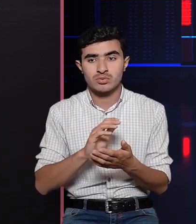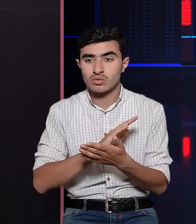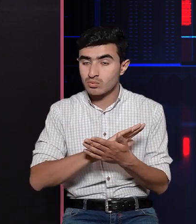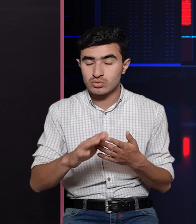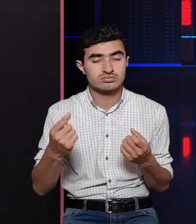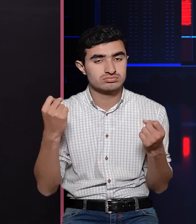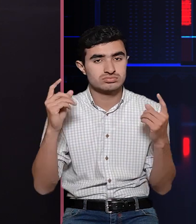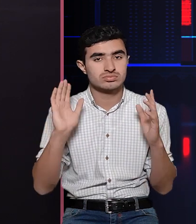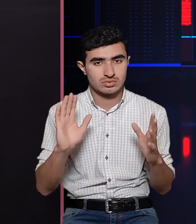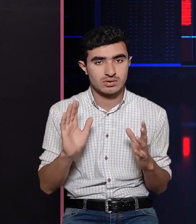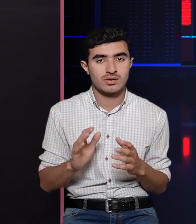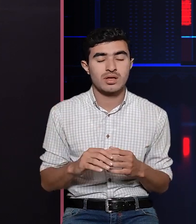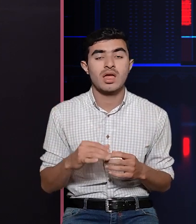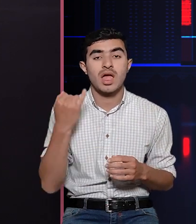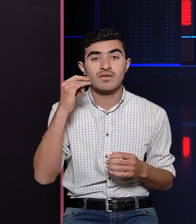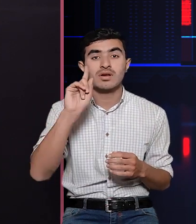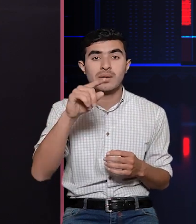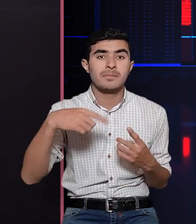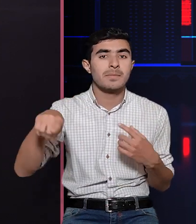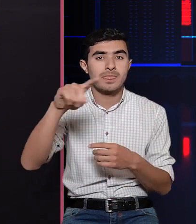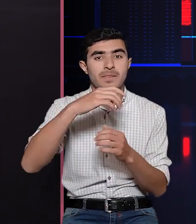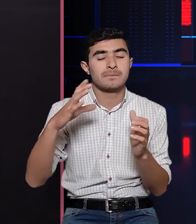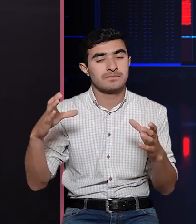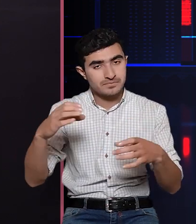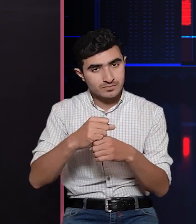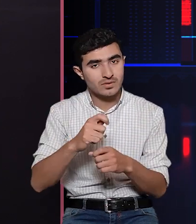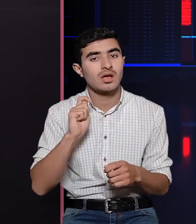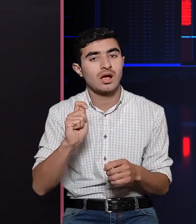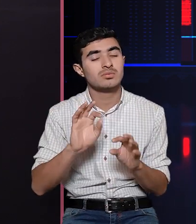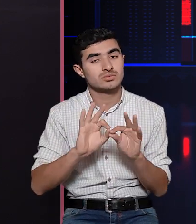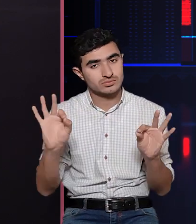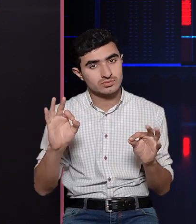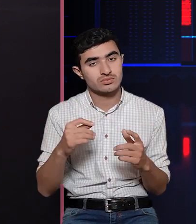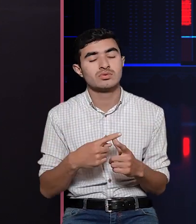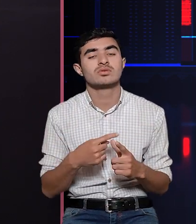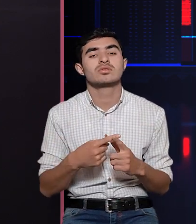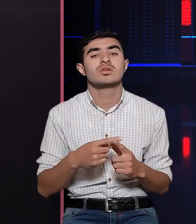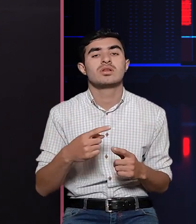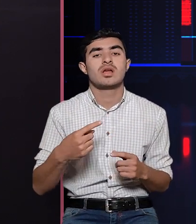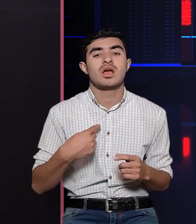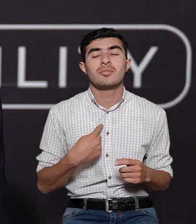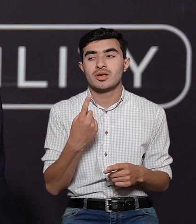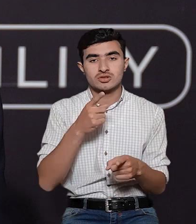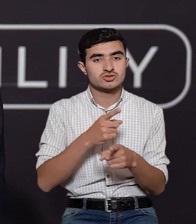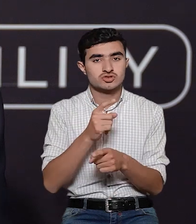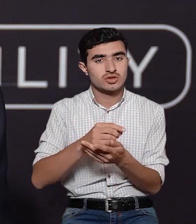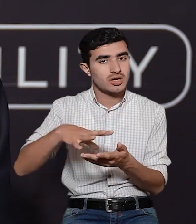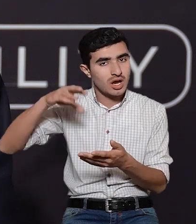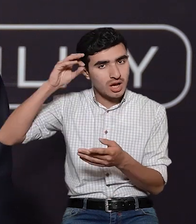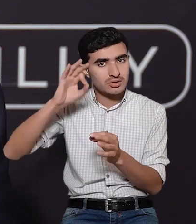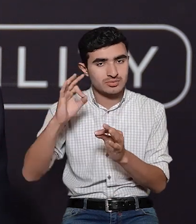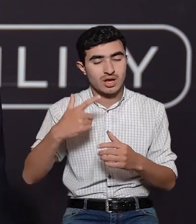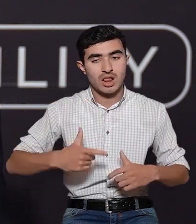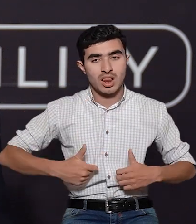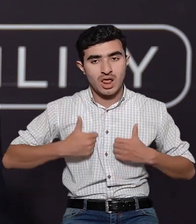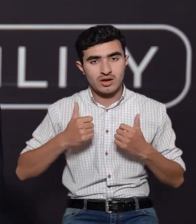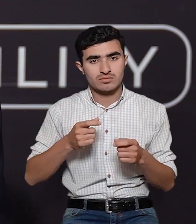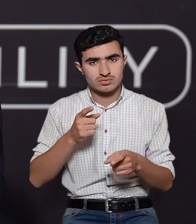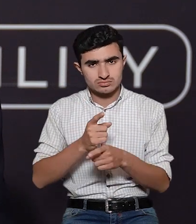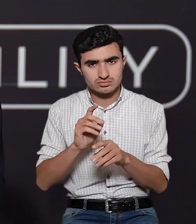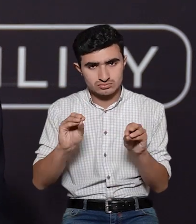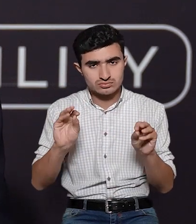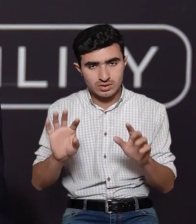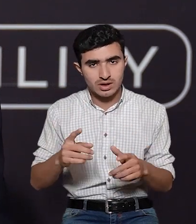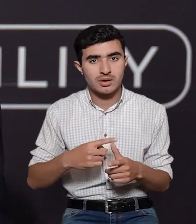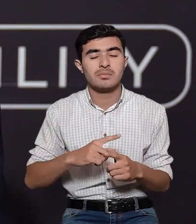ایمرجنسیز کو ہونے سے بھی روک سکتے ہیں۔ مجھے پورا یقین ہے کہ ہم سب لوگ مل کر جب کام کریں گے تو انشاءاللہ نہ صرف ہم ٹریننگ حاصل کر کے